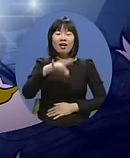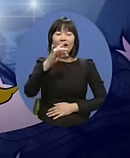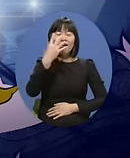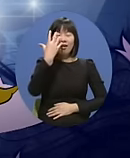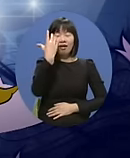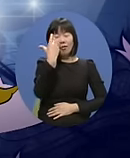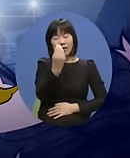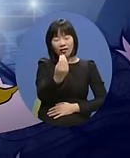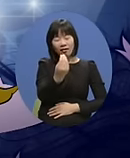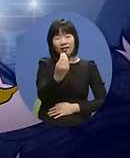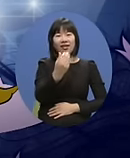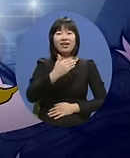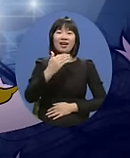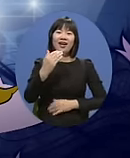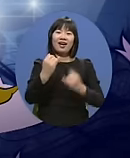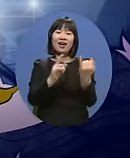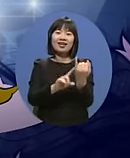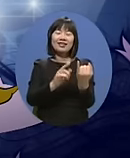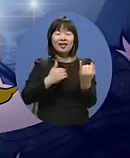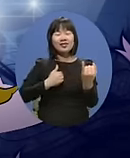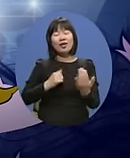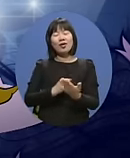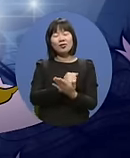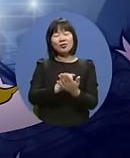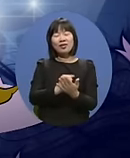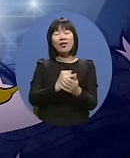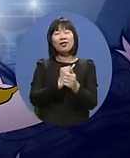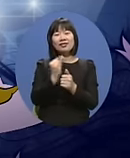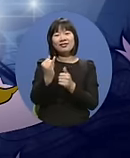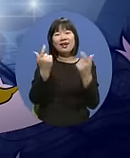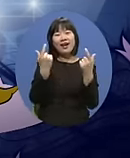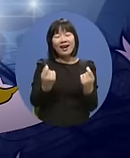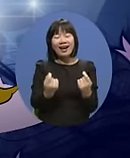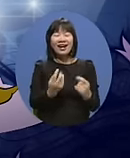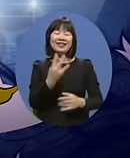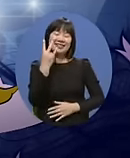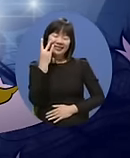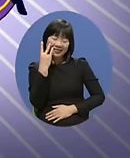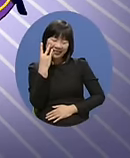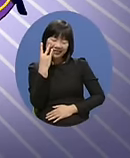반했습니다. 아가씨는 제 운명인 것 같습니다. 네, 왕자님.